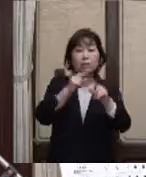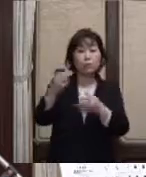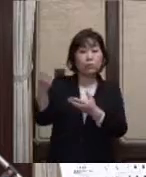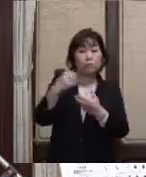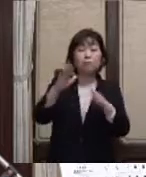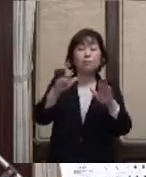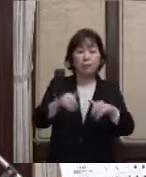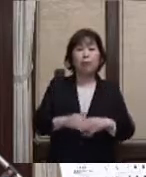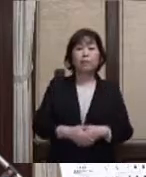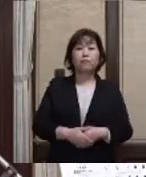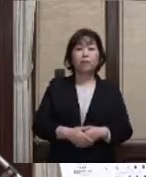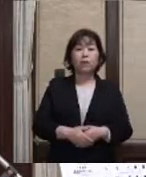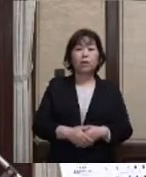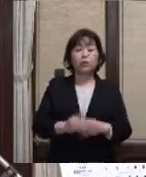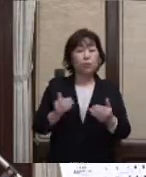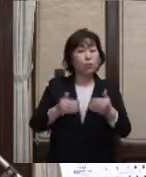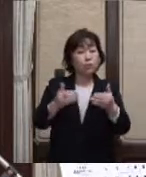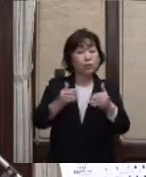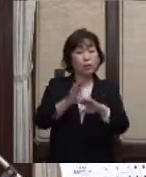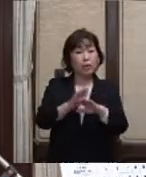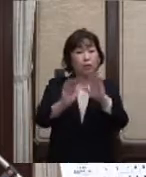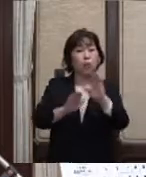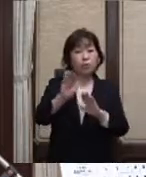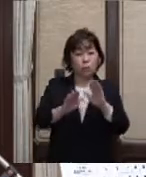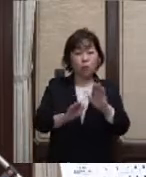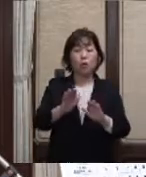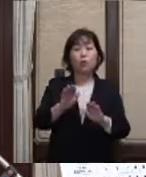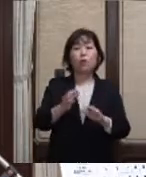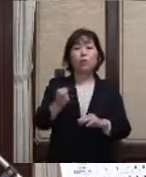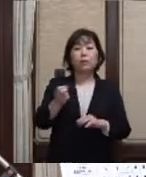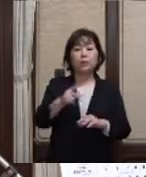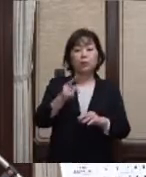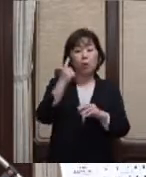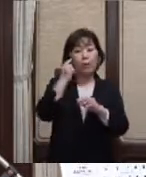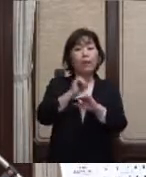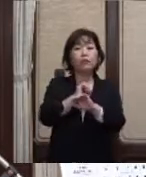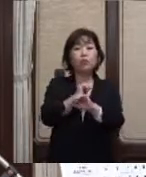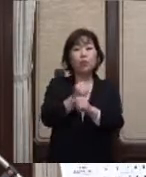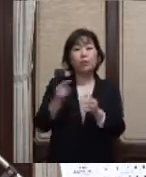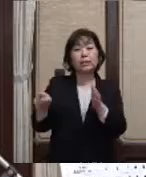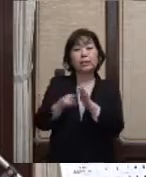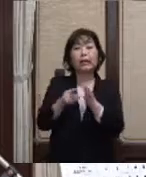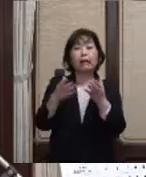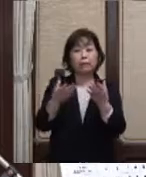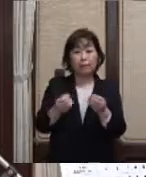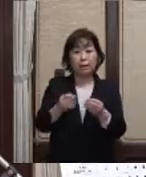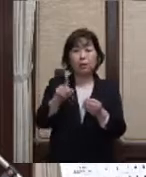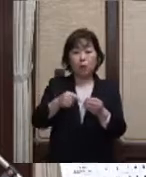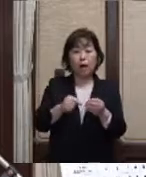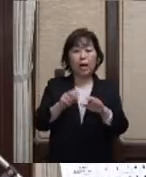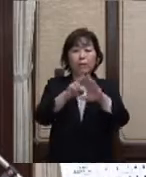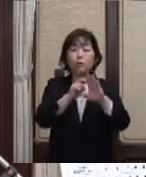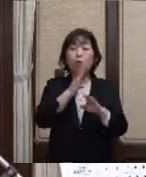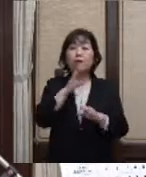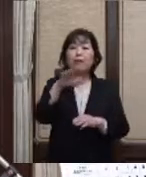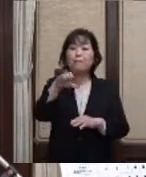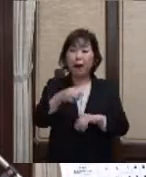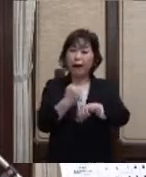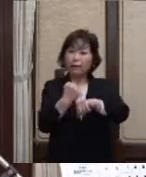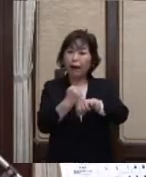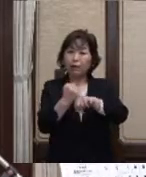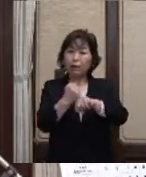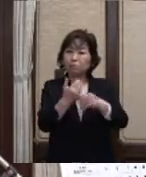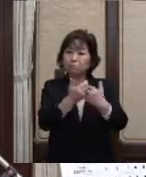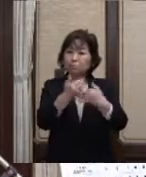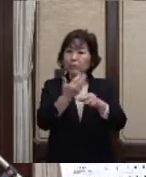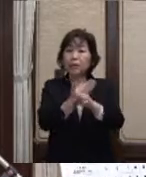ど、その、まあ、今その進捗状況と、まずそのそれを検討するに至ったのは、その医療現場がそのちょっと大変になってき